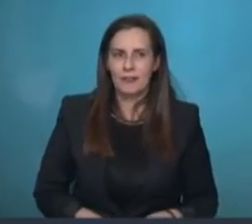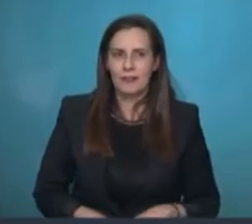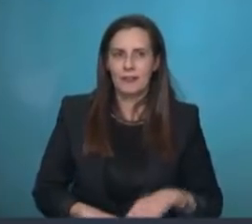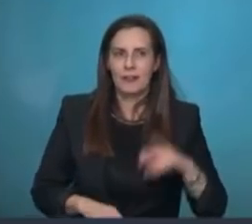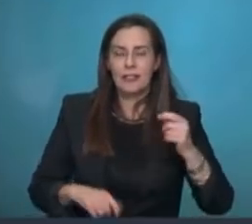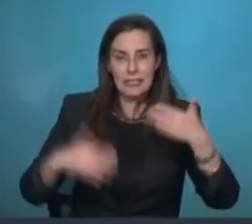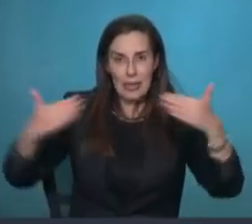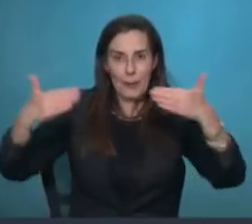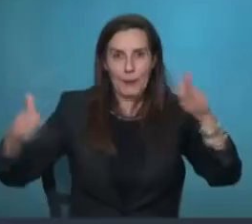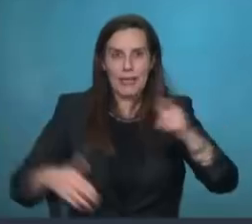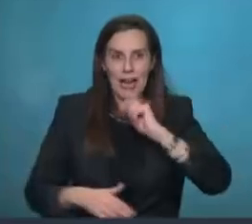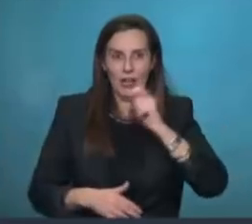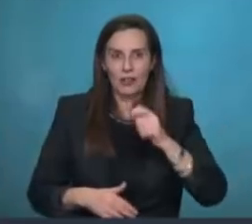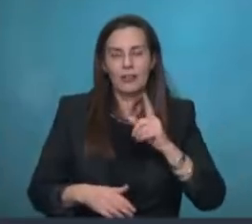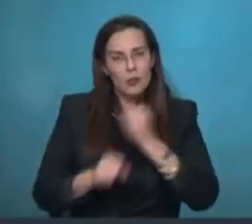בצורה